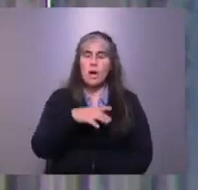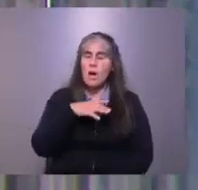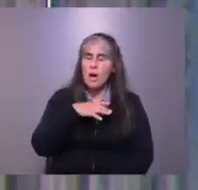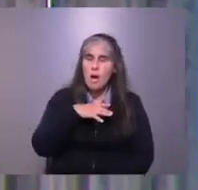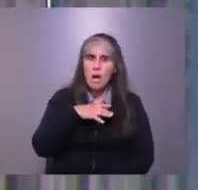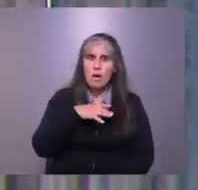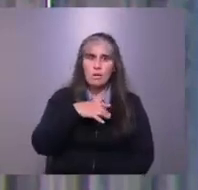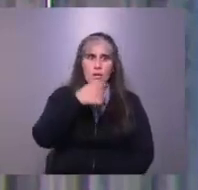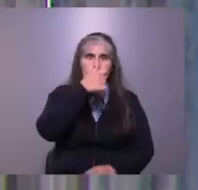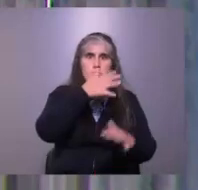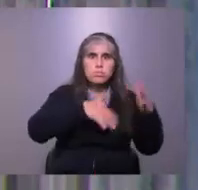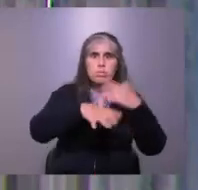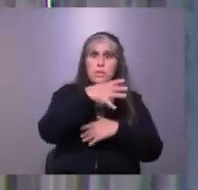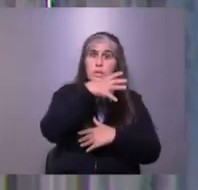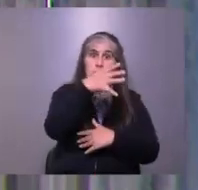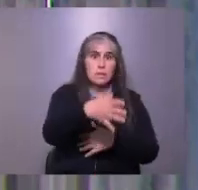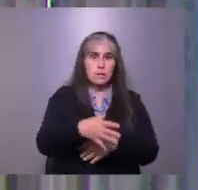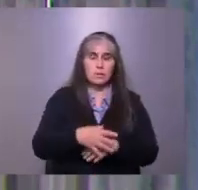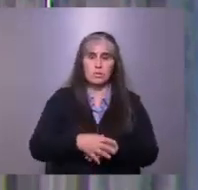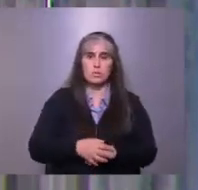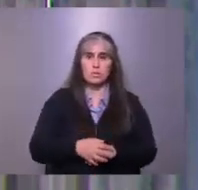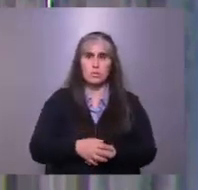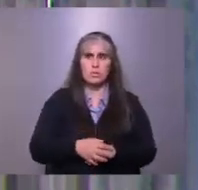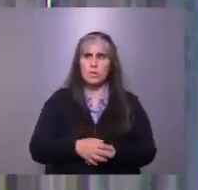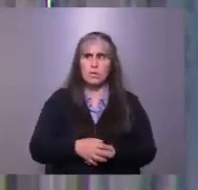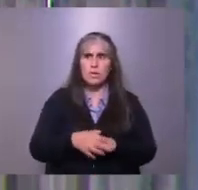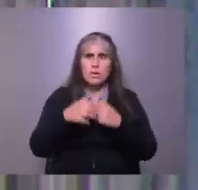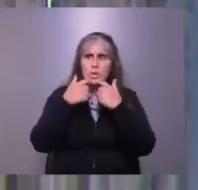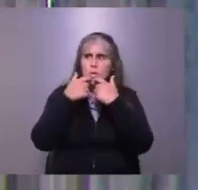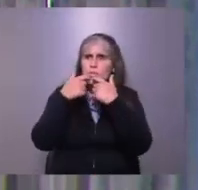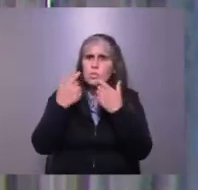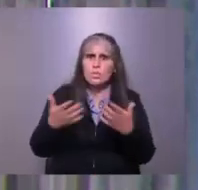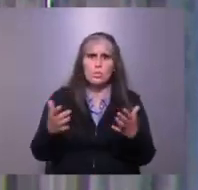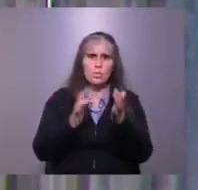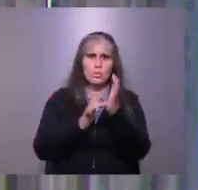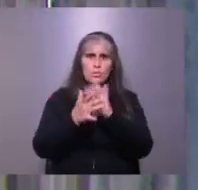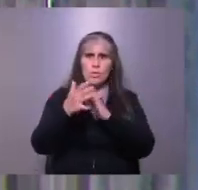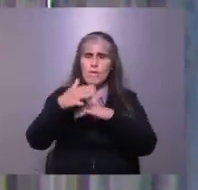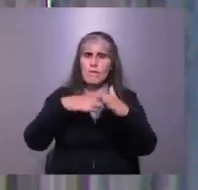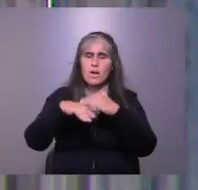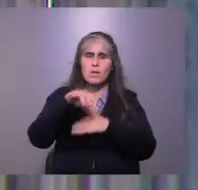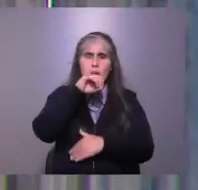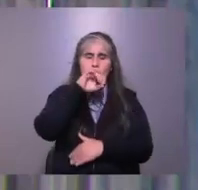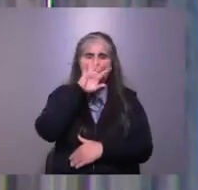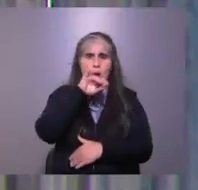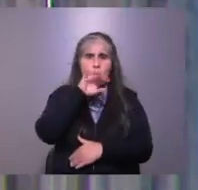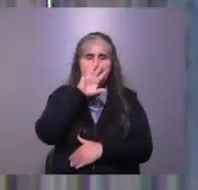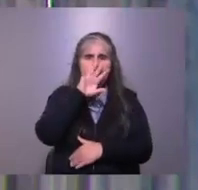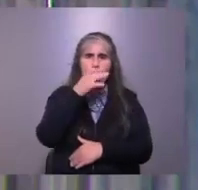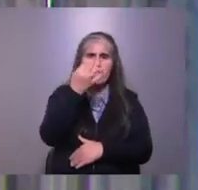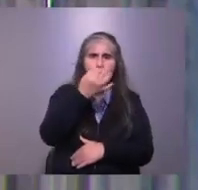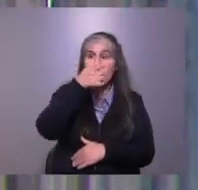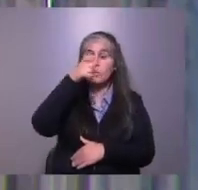asombro, ellos decían: todo lo ha hecho bien, hace oír a los